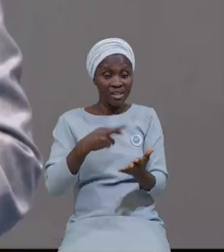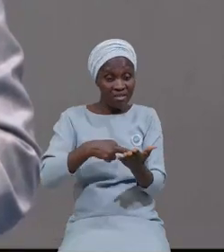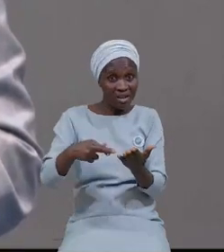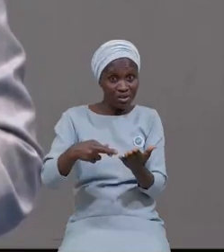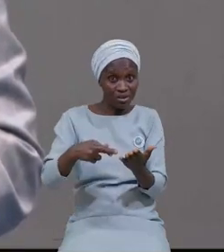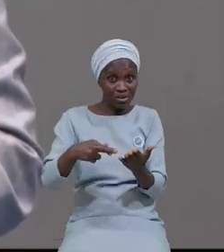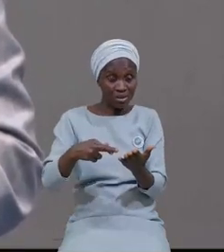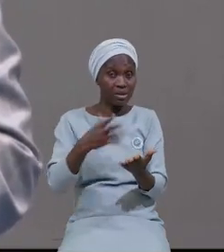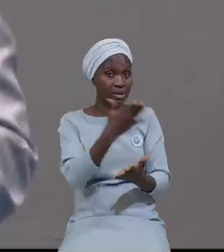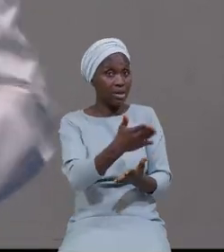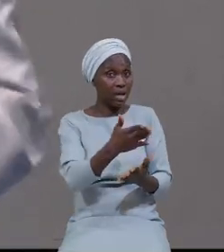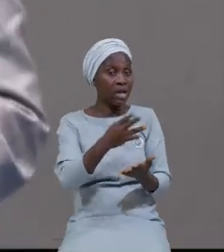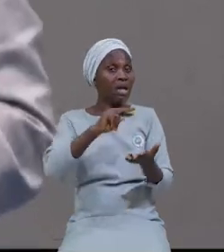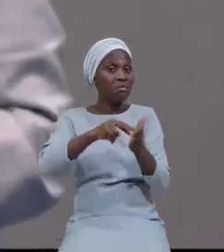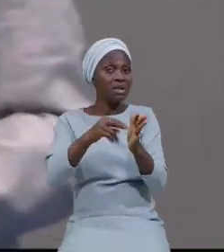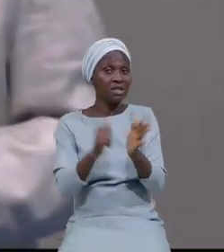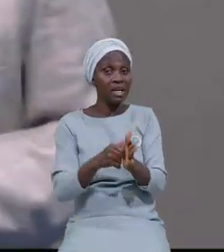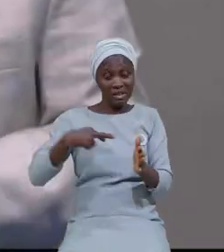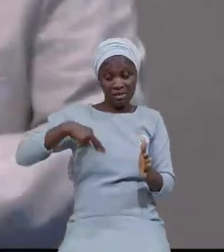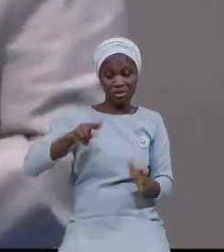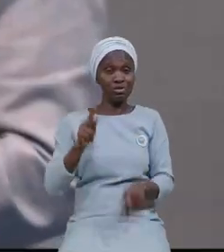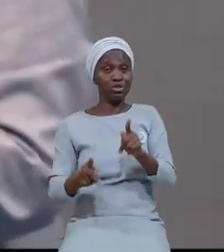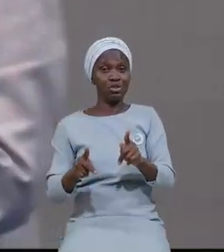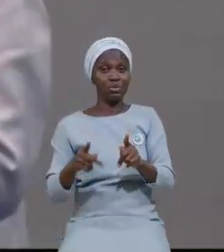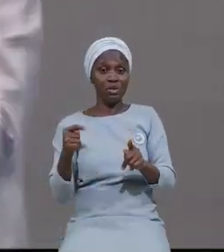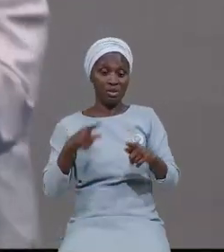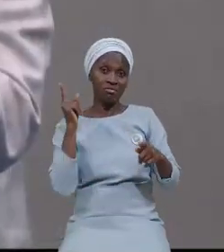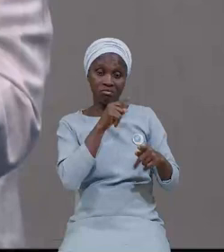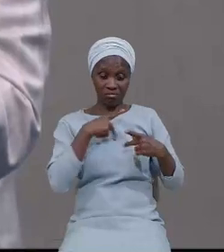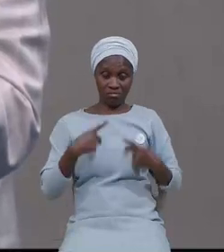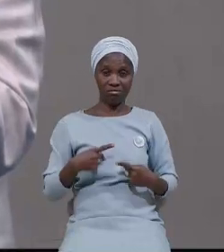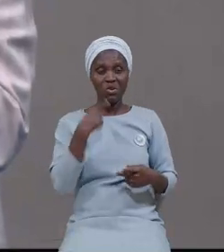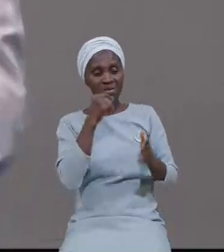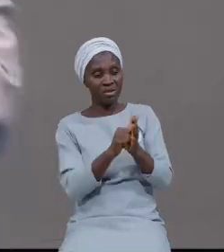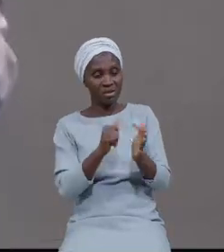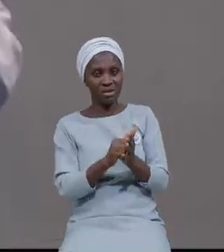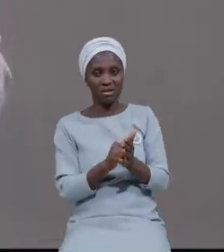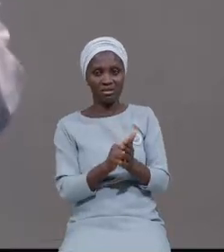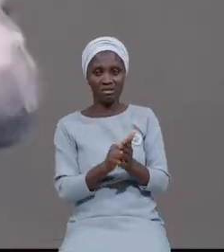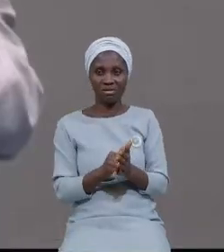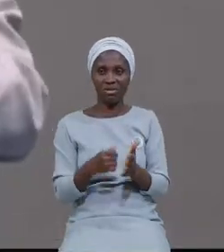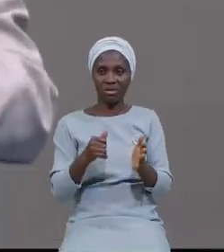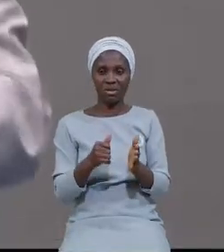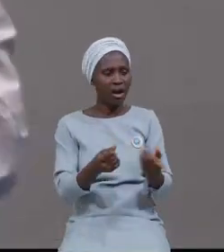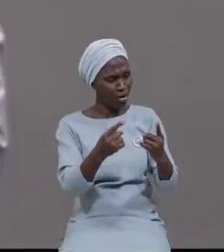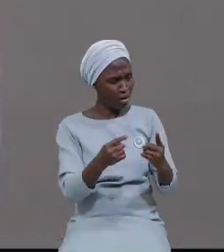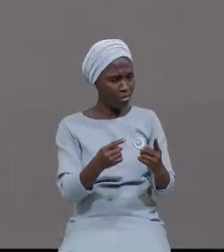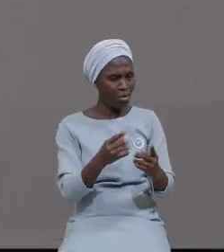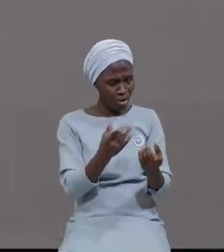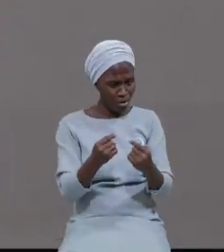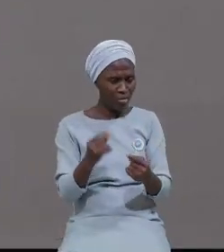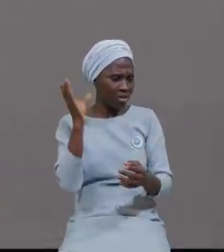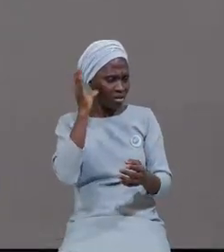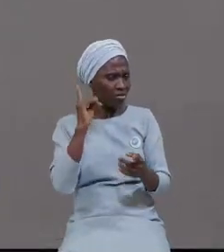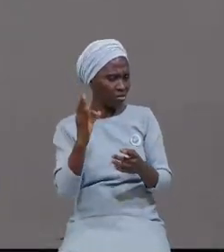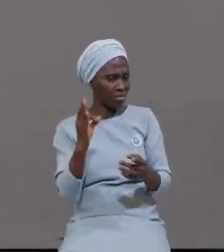les religieux les pharisiens ceux qui disent encore oh combien je dois payer il dit non je